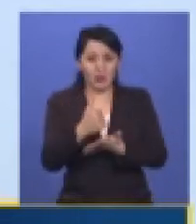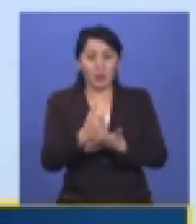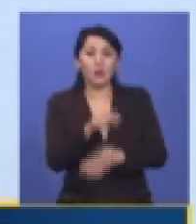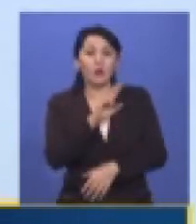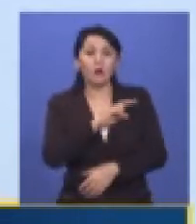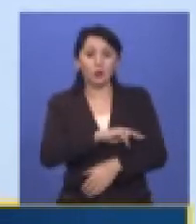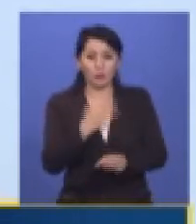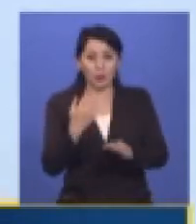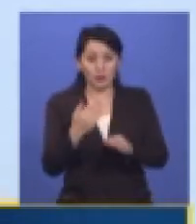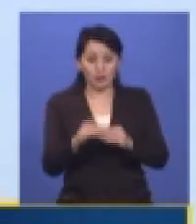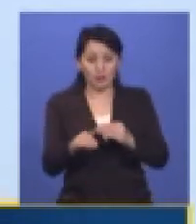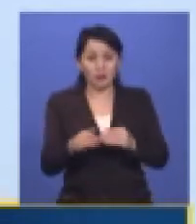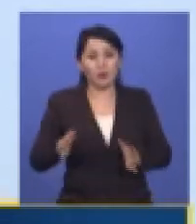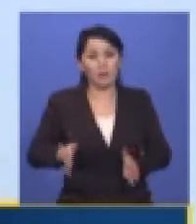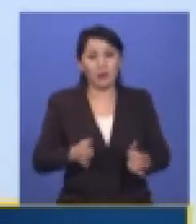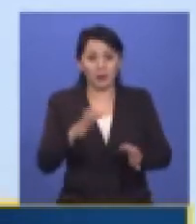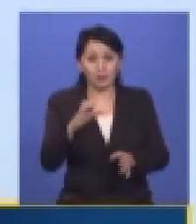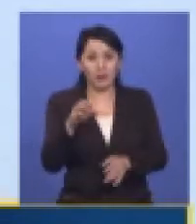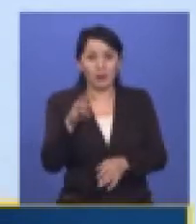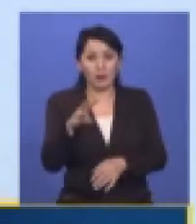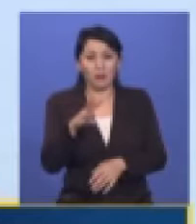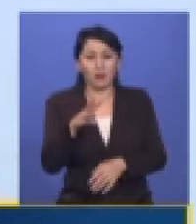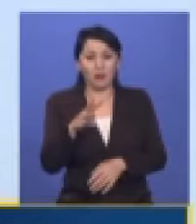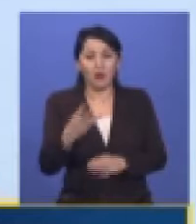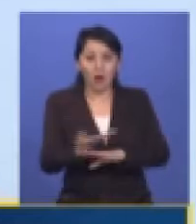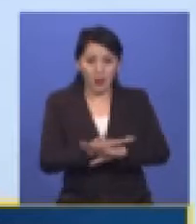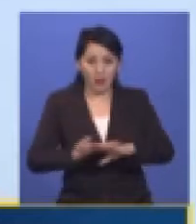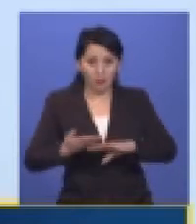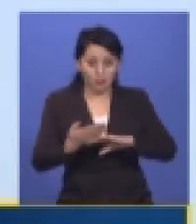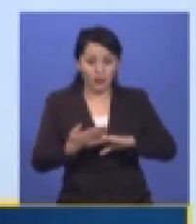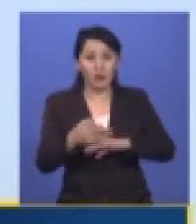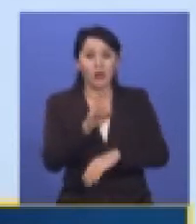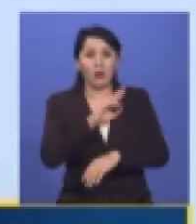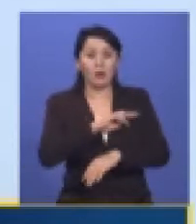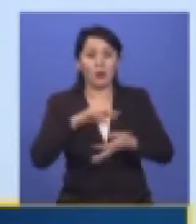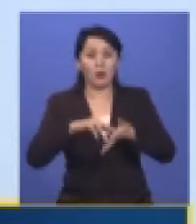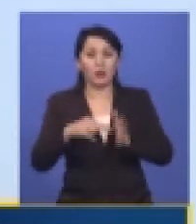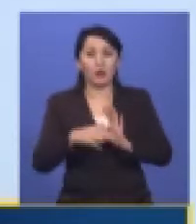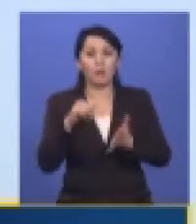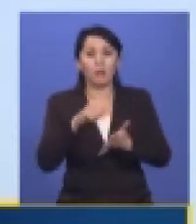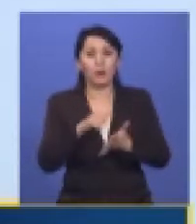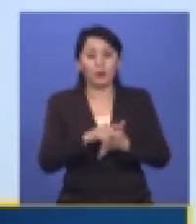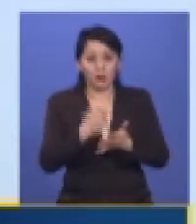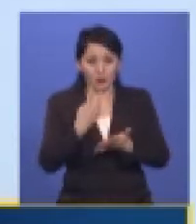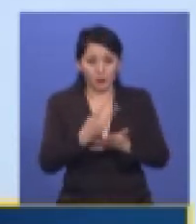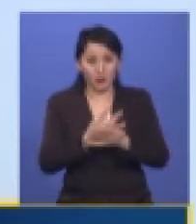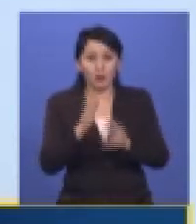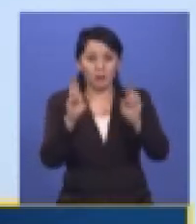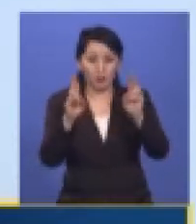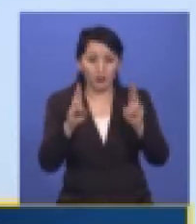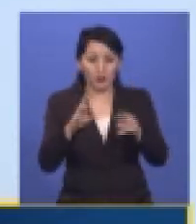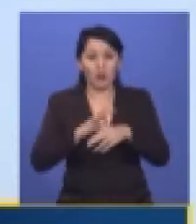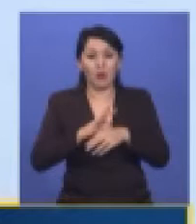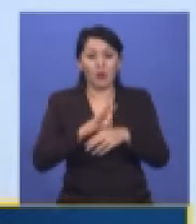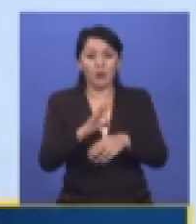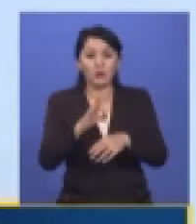аяқтадық деуге болады. Жолға қабаты 5 сантиметрге дейін жететін асфальт төсөлді. Жұмыстар жобалық сметалық құжатта көрсетілген талаптарға сай